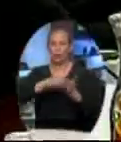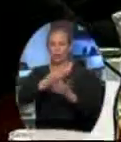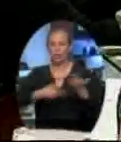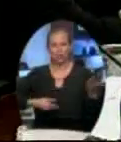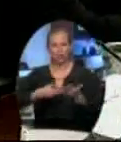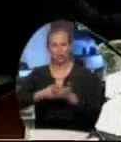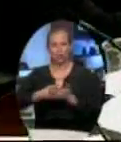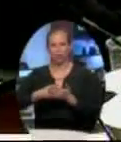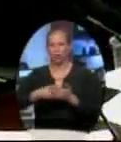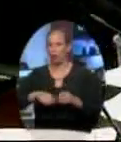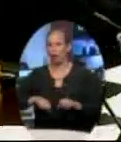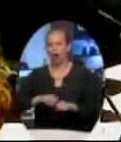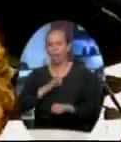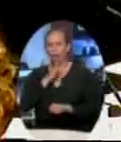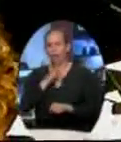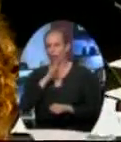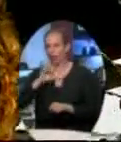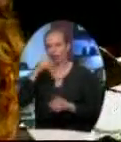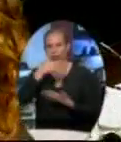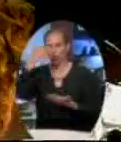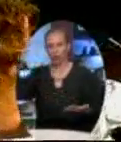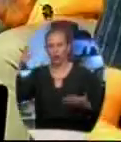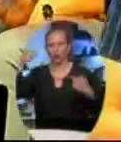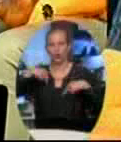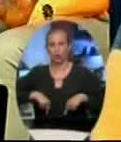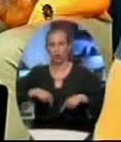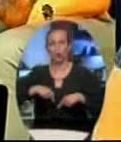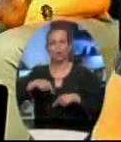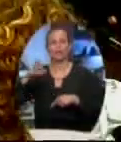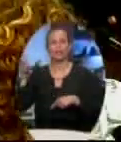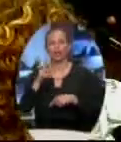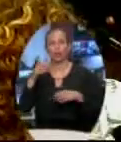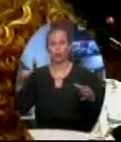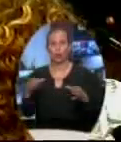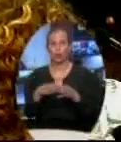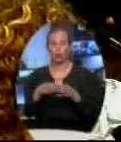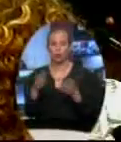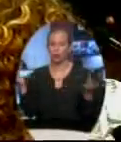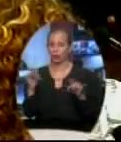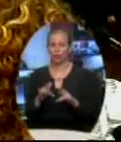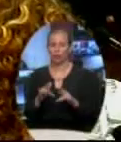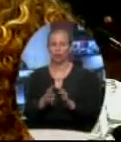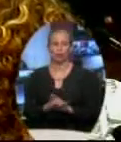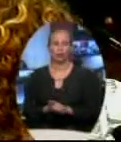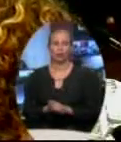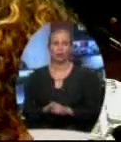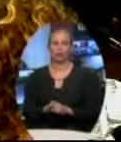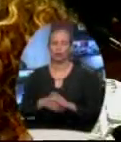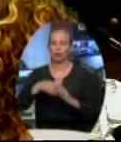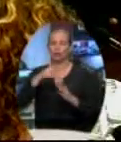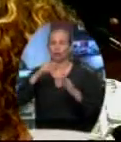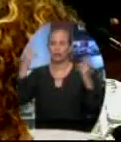המדינה. יושב ראש הדירקטוריון של חברת החשמל יצא נגד המינוחים. מדובר בהסכם שהוא חיוני